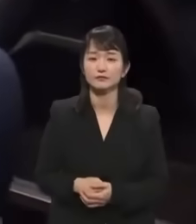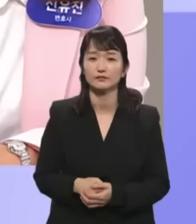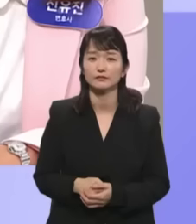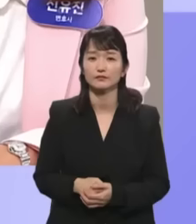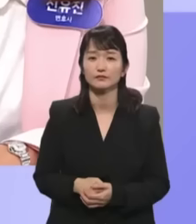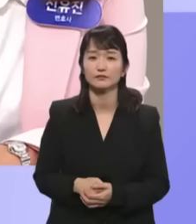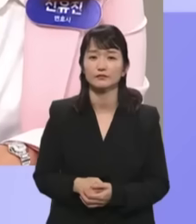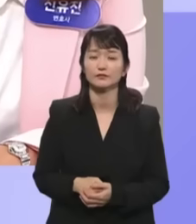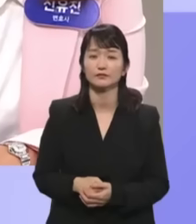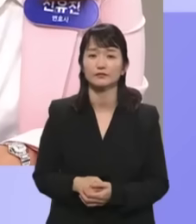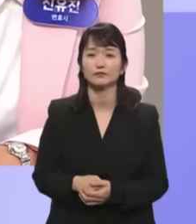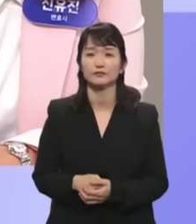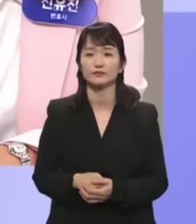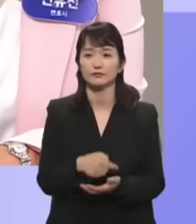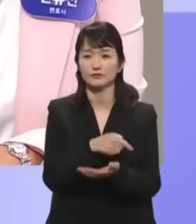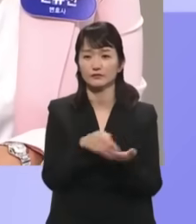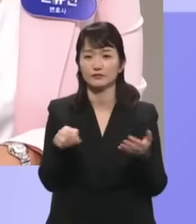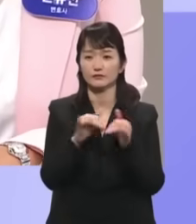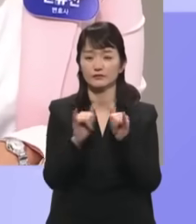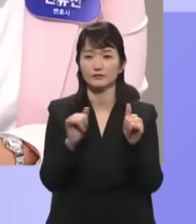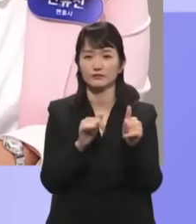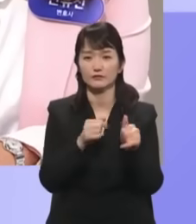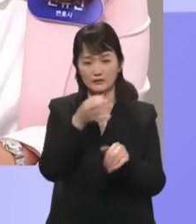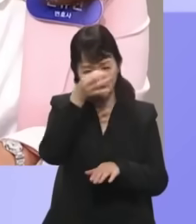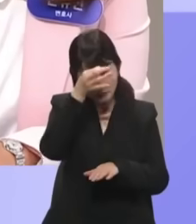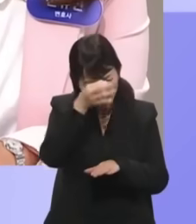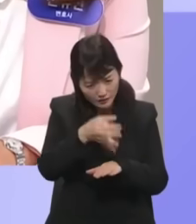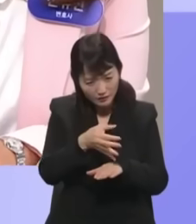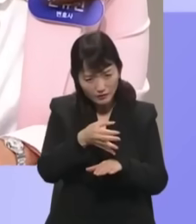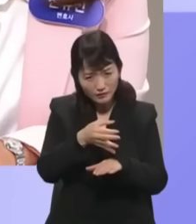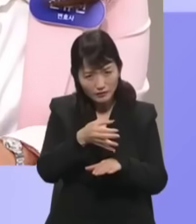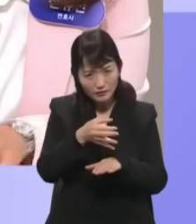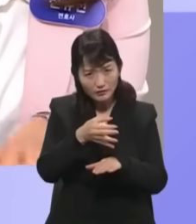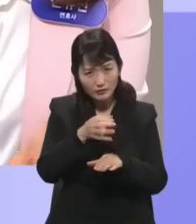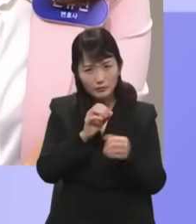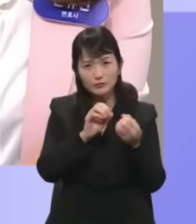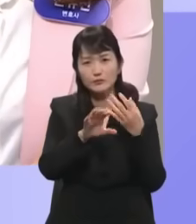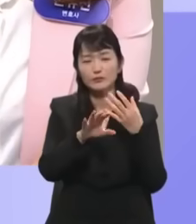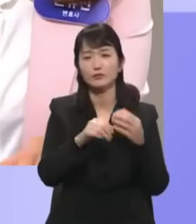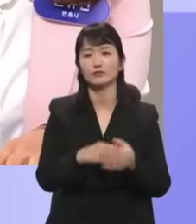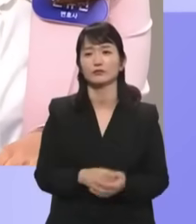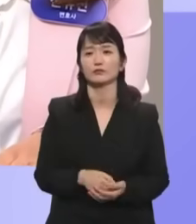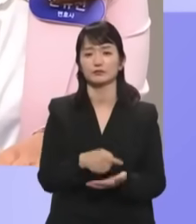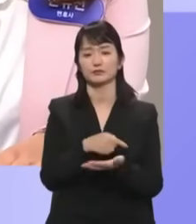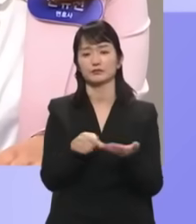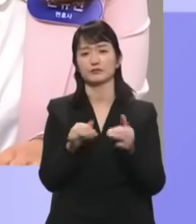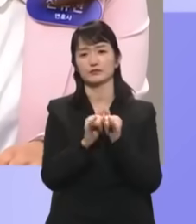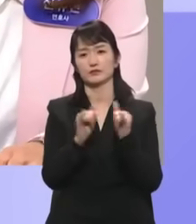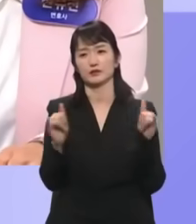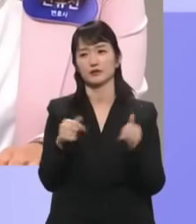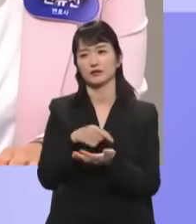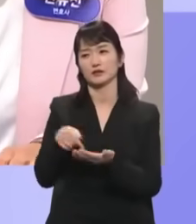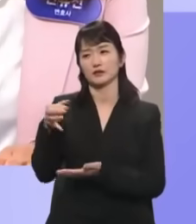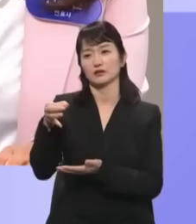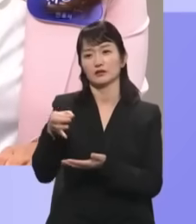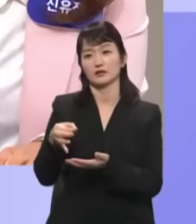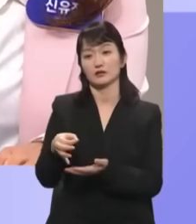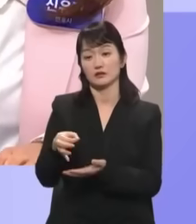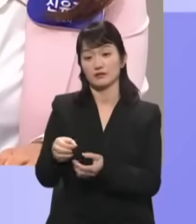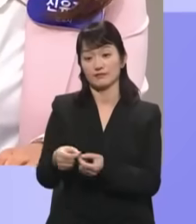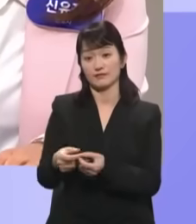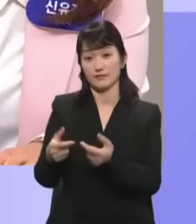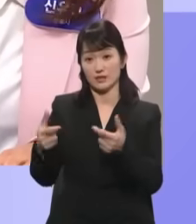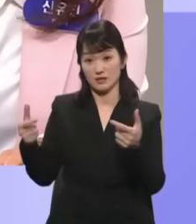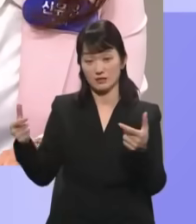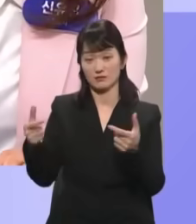잠시만요 피해자에게 뭐 죄송하다고 했는데 그 피해자도 그렇고 피해 금액도 계속 늘고 있죠네